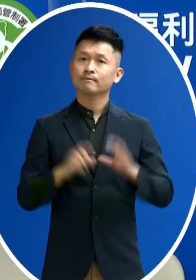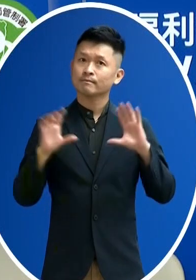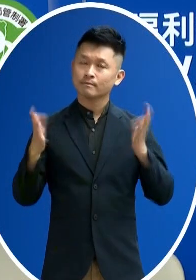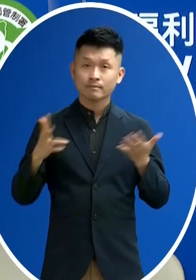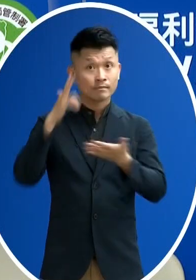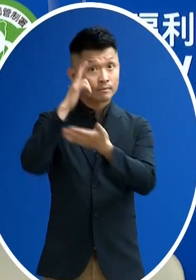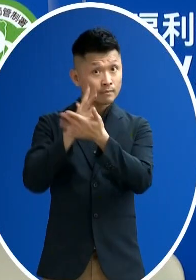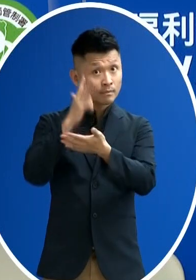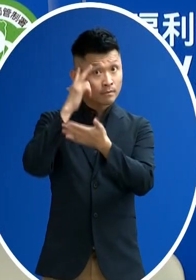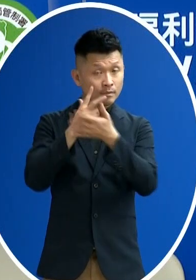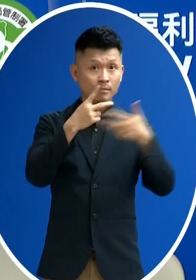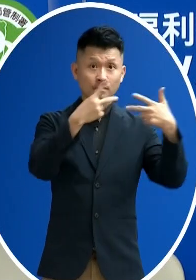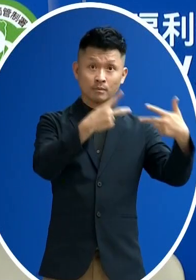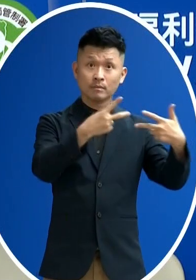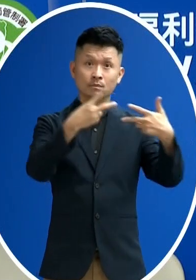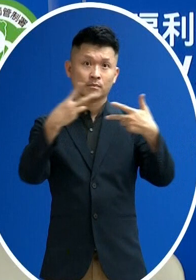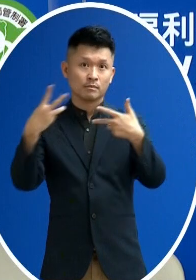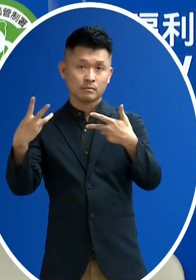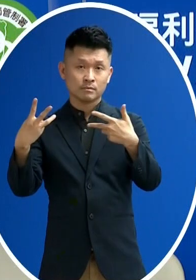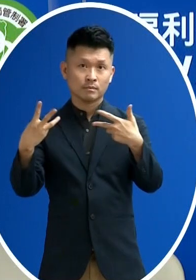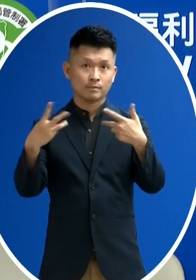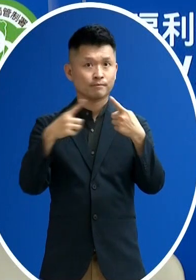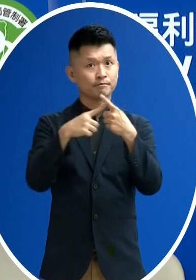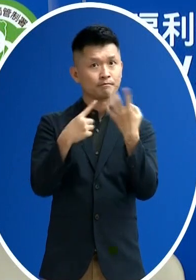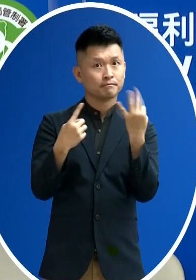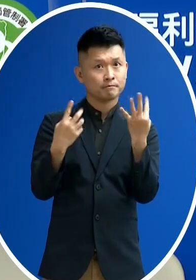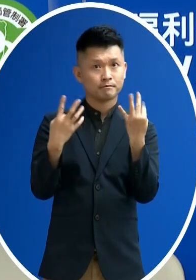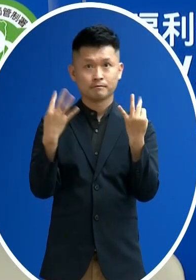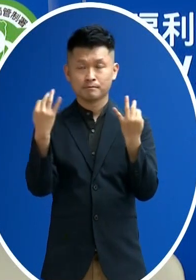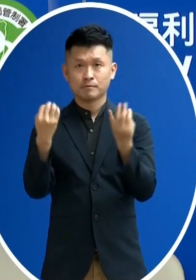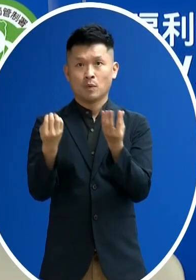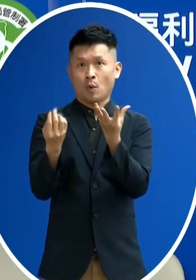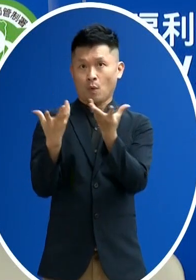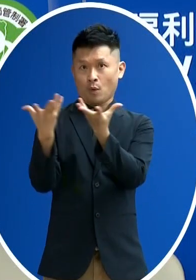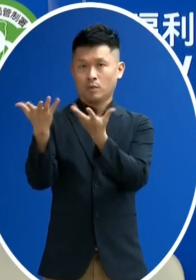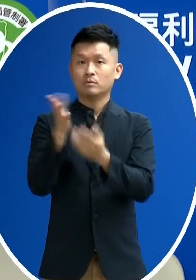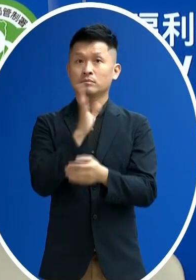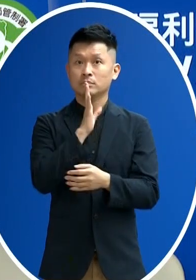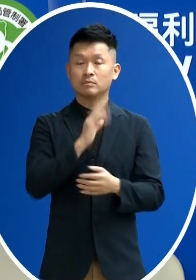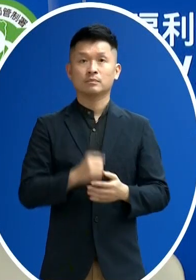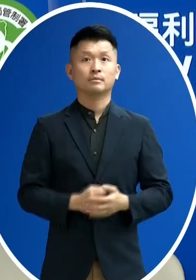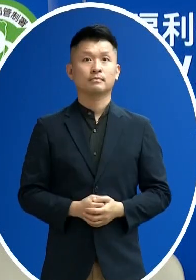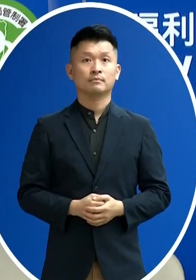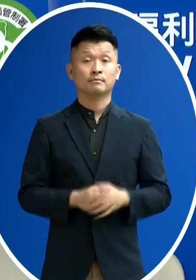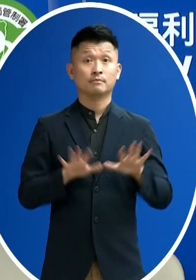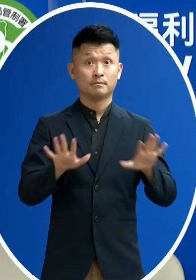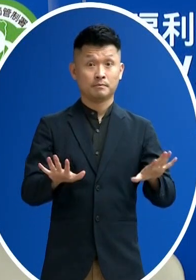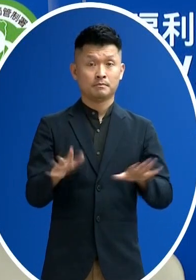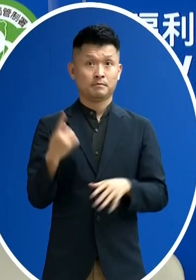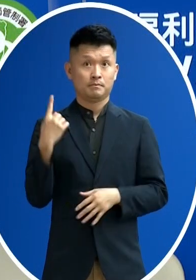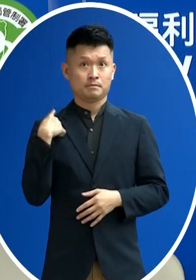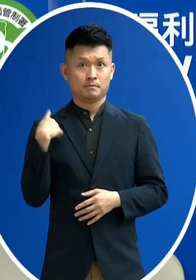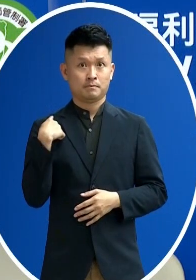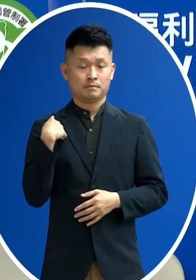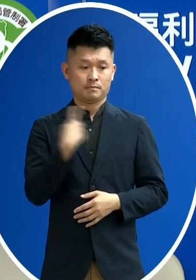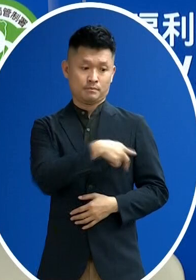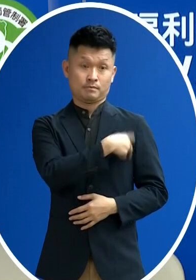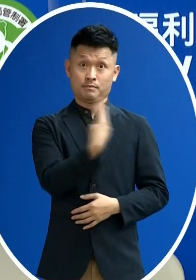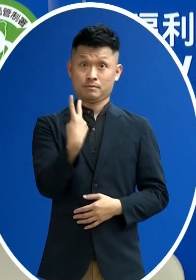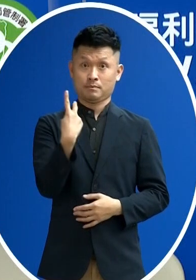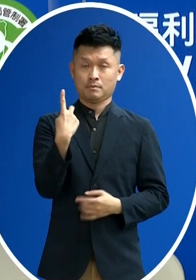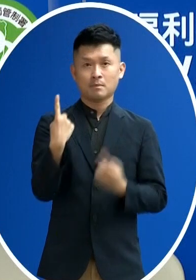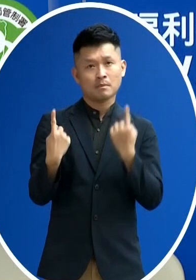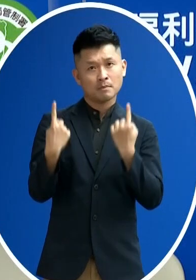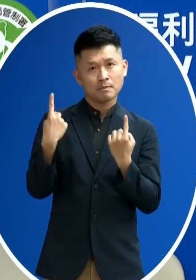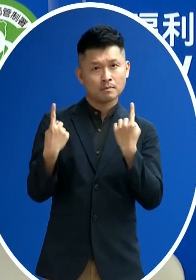概每个礼拜的礼拜二、礼拜三，但是个案数会比较多哈。那今天比昨天星期二稍